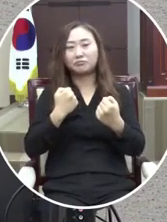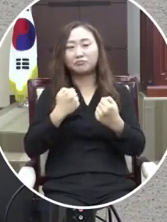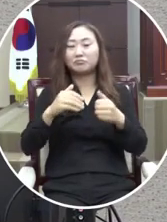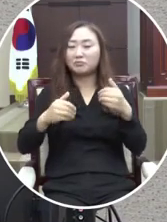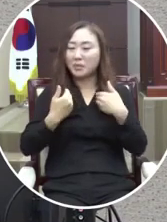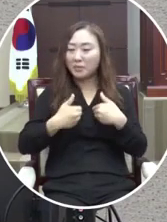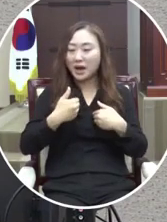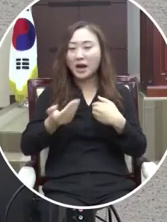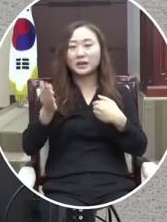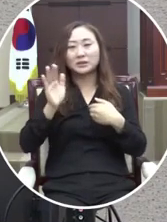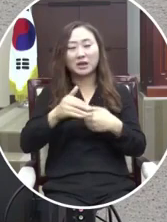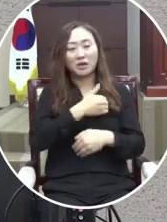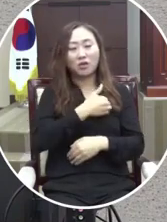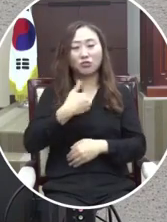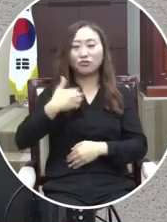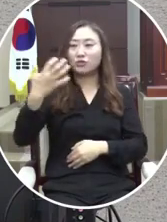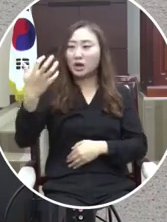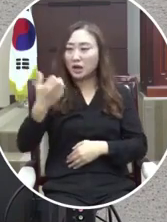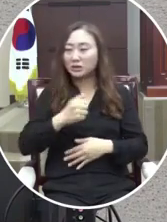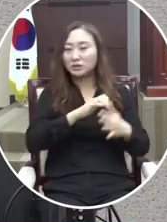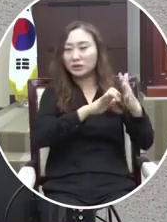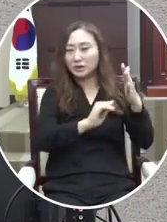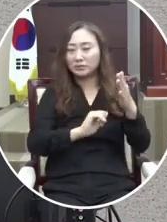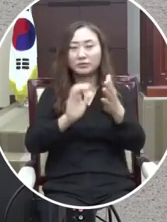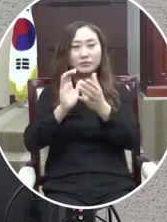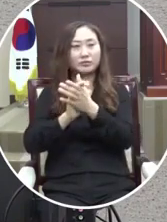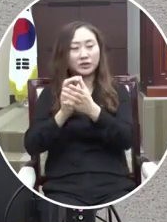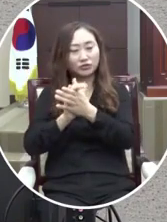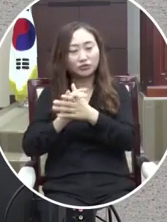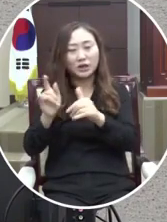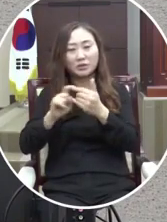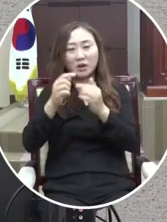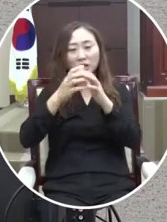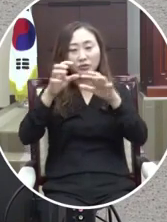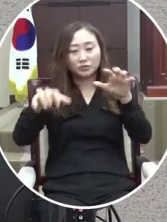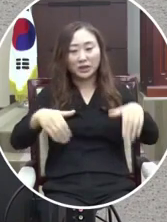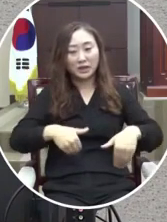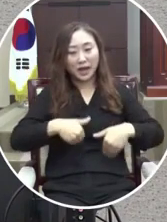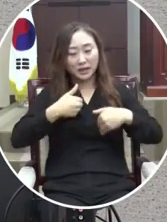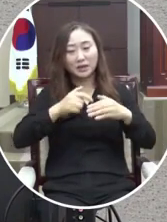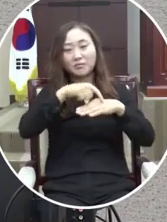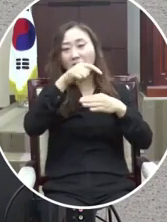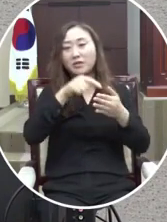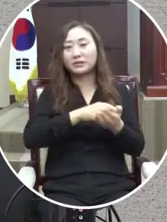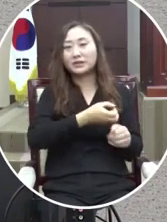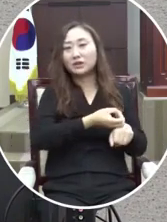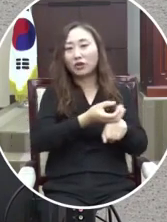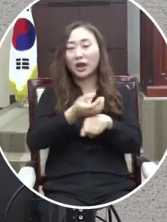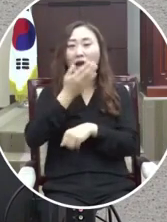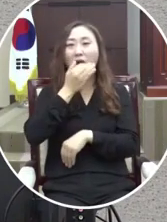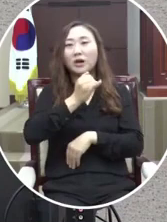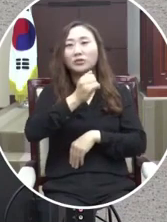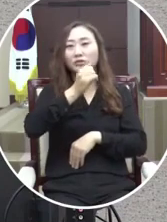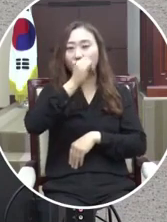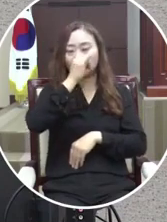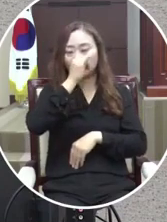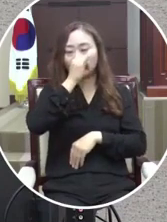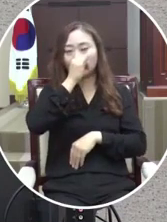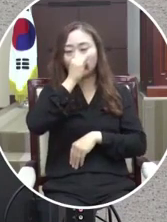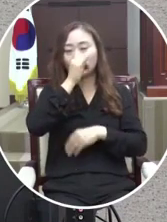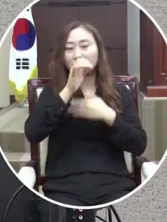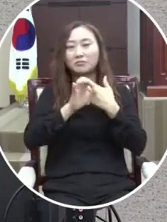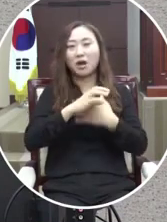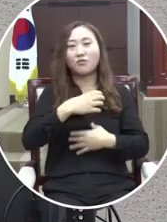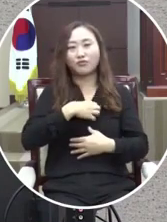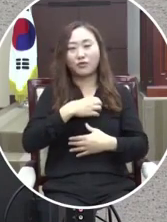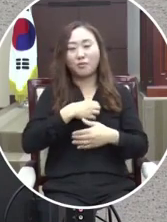여유를 갖고 가족, 친구와 이웃의 안부를 살피고 따뜻한 마음을 전하는 등 한 마음 한 뜻으로 위기를